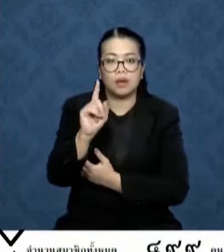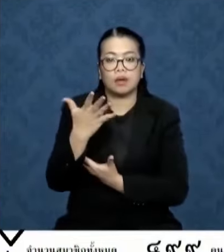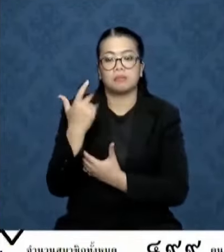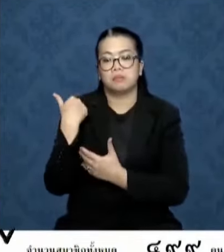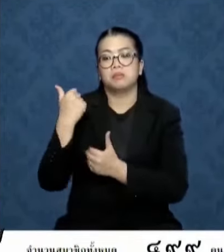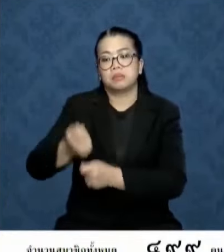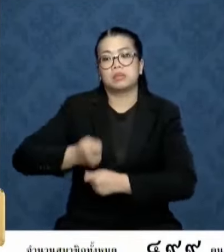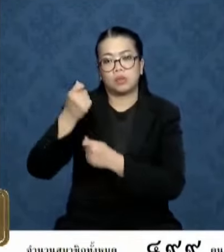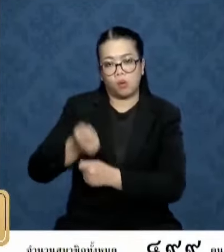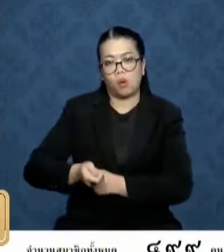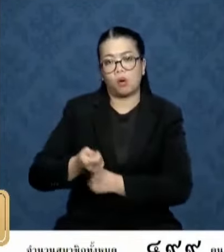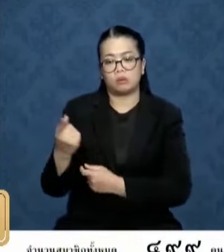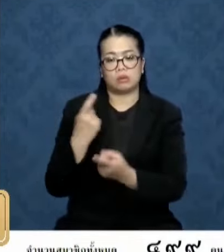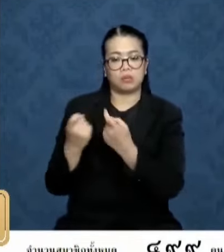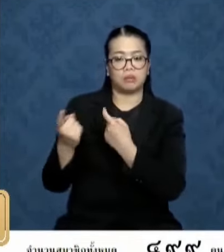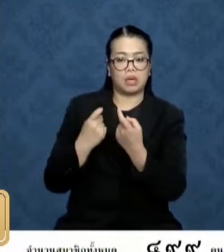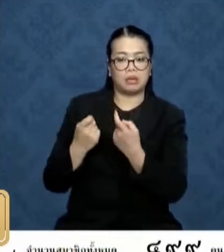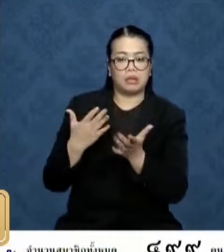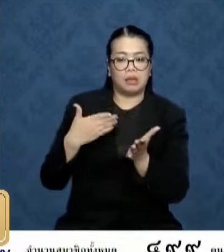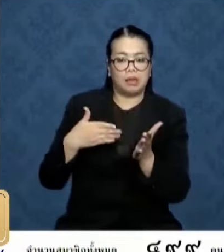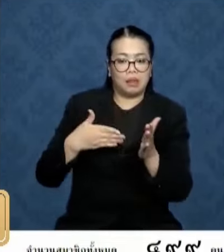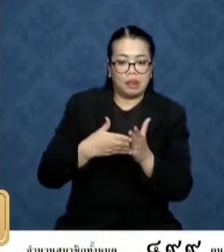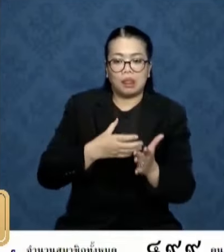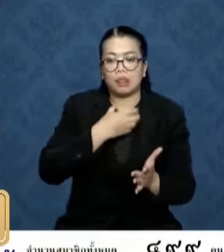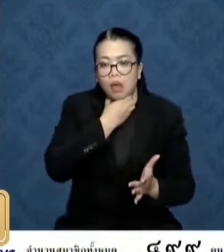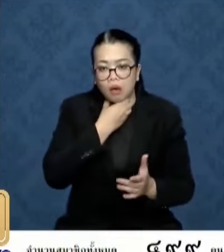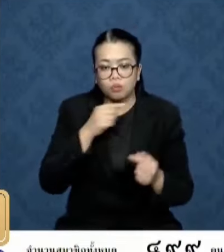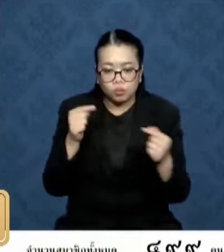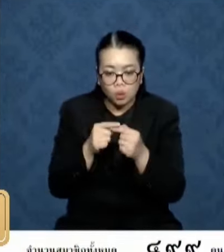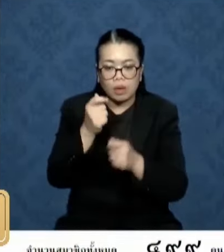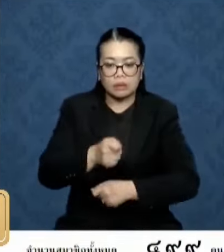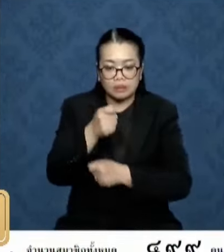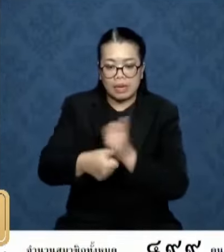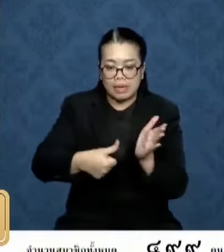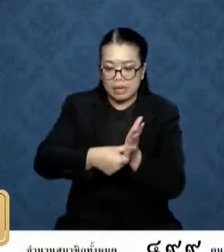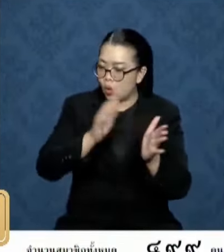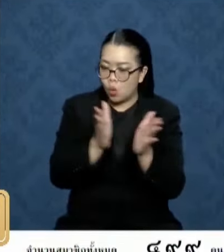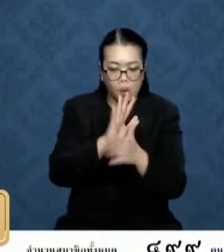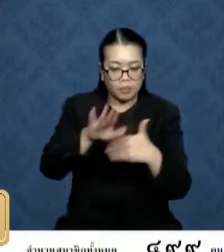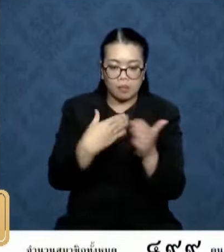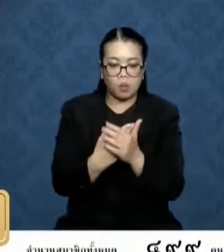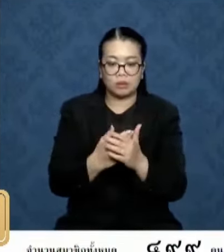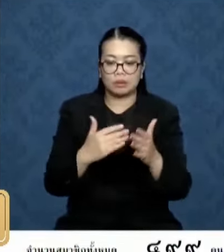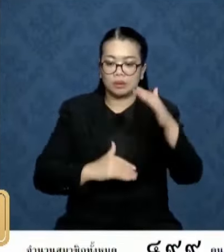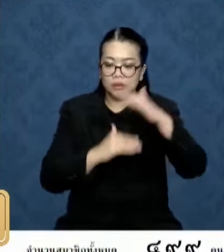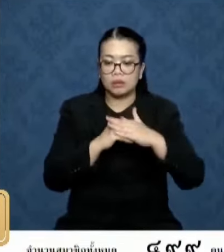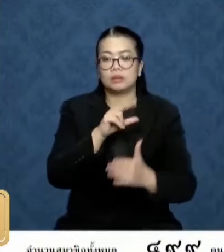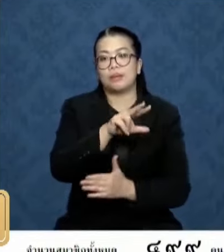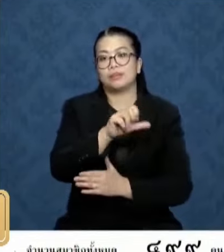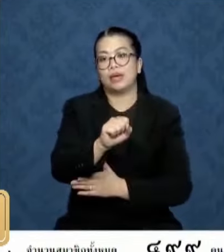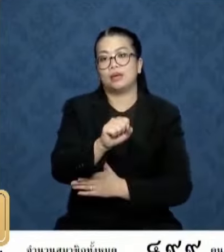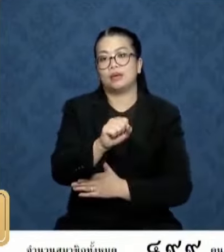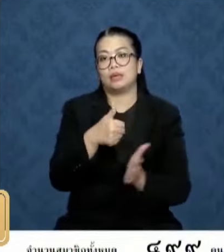มีเกษตกรถามเข้ามาครับวาทจำกัดเฉพาะเกษตกรที่มีนี่รวมทกสัญากับท.กอสอไม่เกิน 3 แนบาท